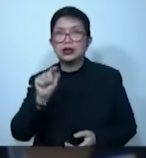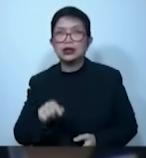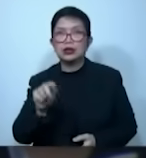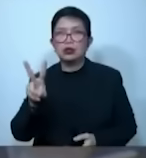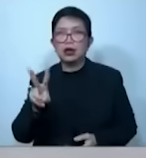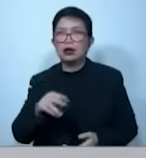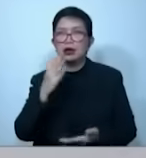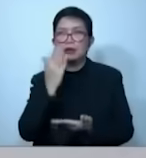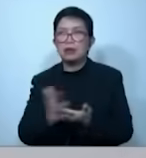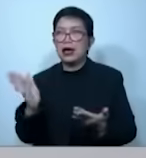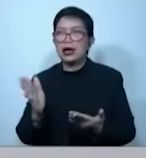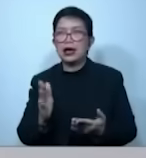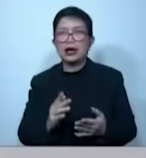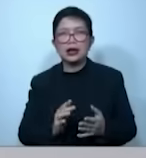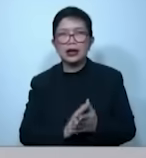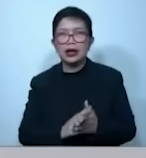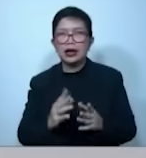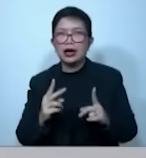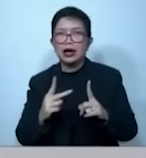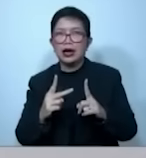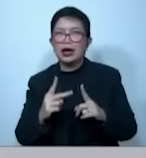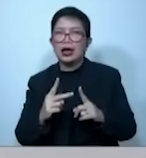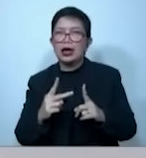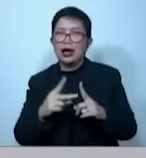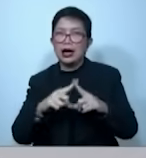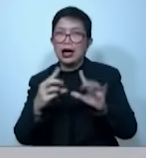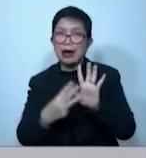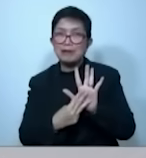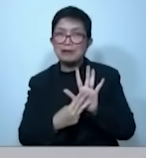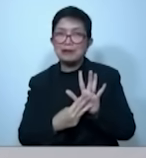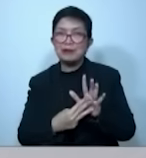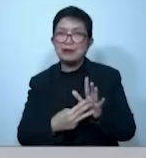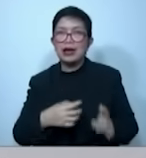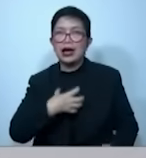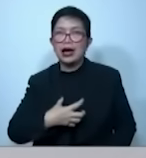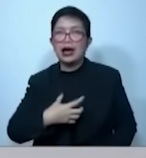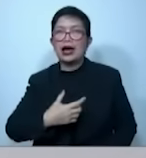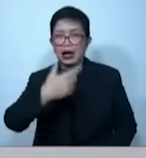Hamat yang sudah dikeluarkan mulai dari peristiwa 65 penembakan